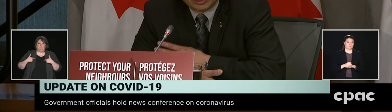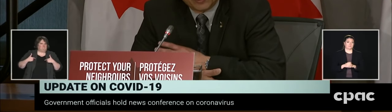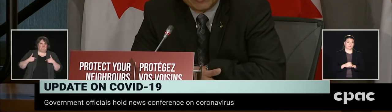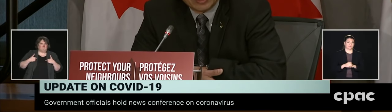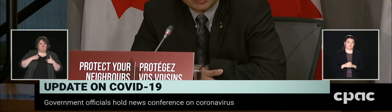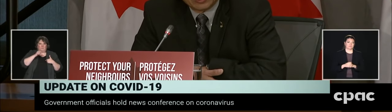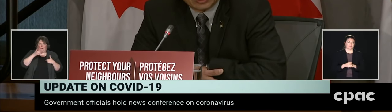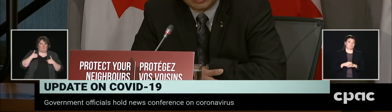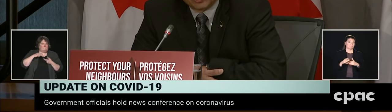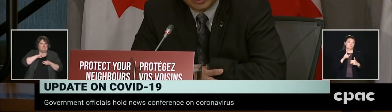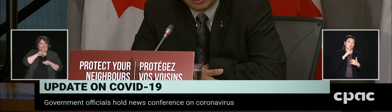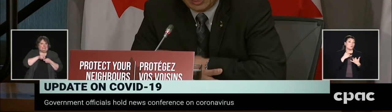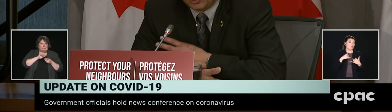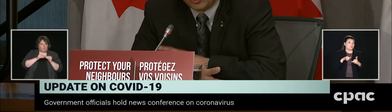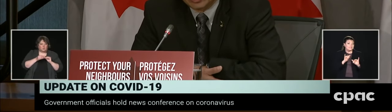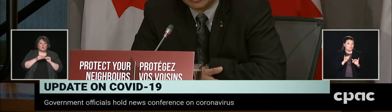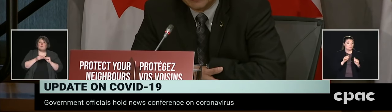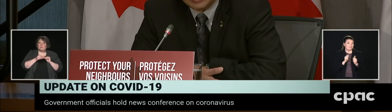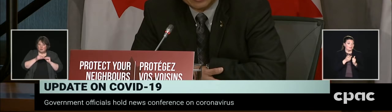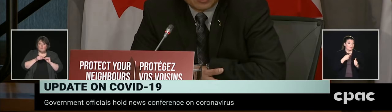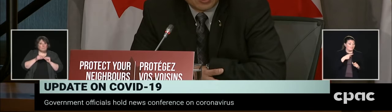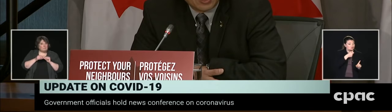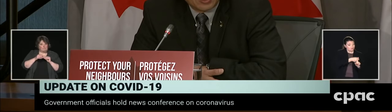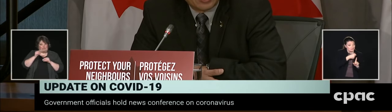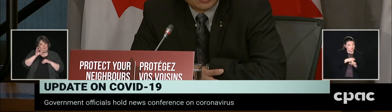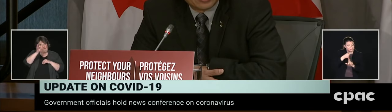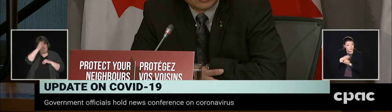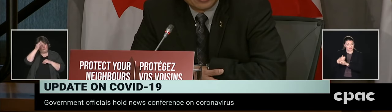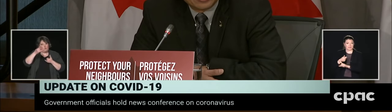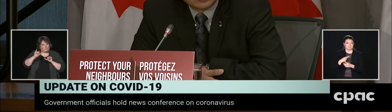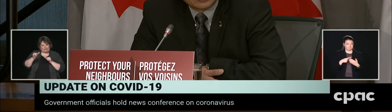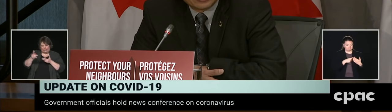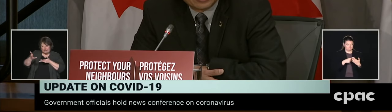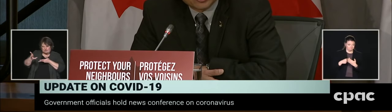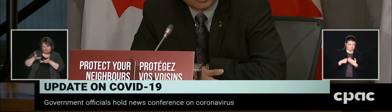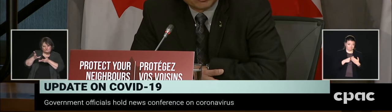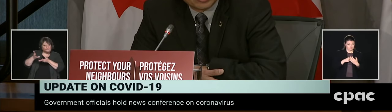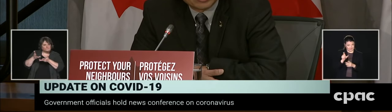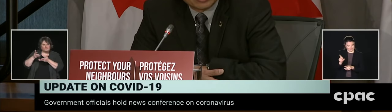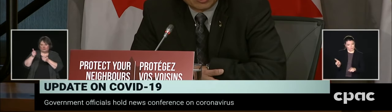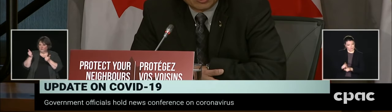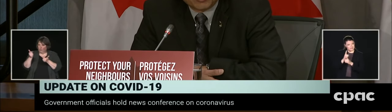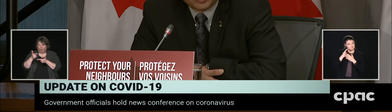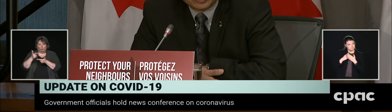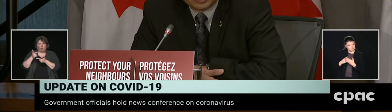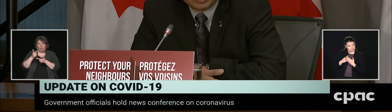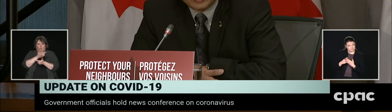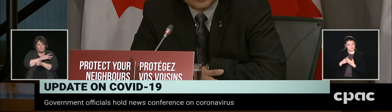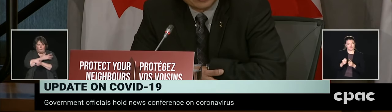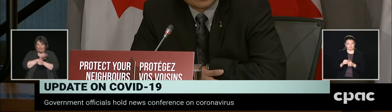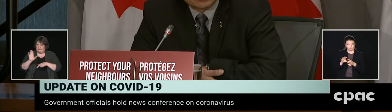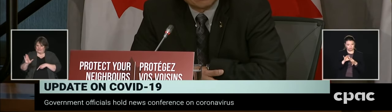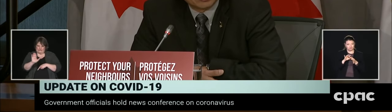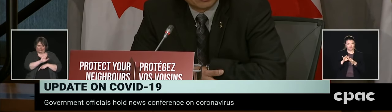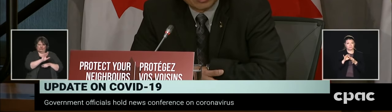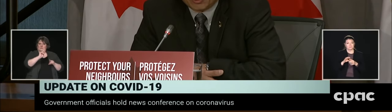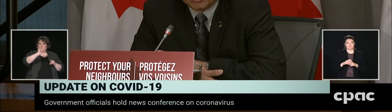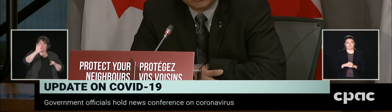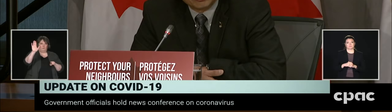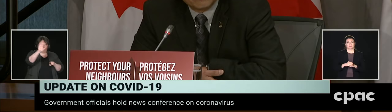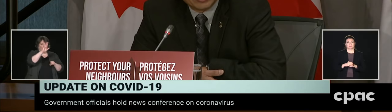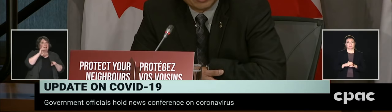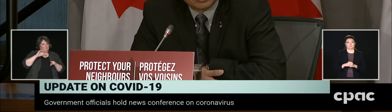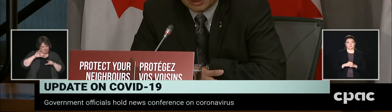homologues de toutes les provinces et territoires, incluant le Québec. Et c'est quelque chose, c'est une bonne collaboration.